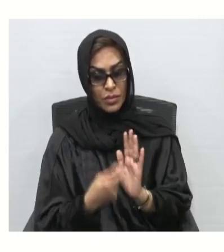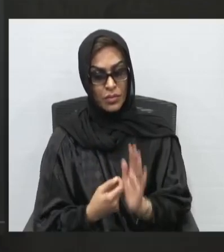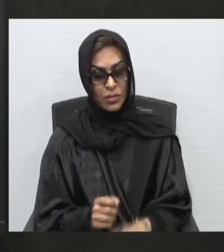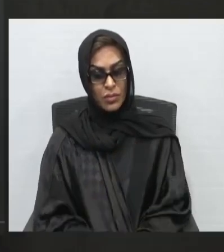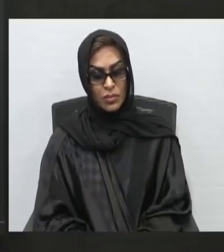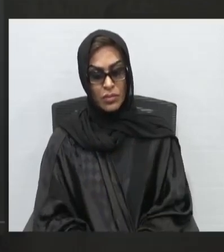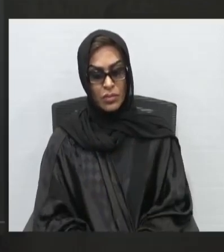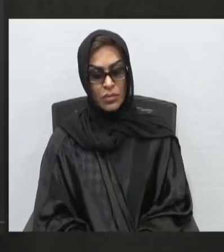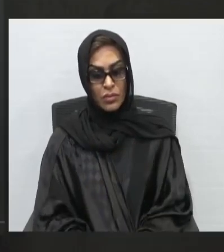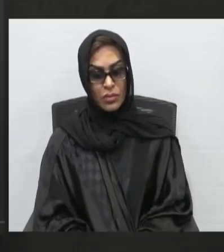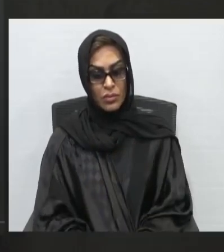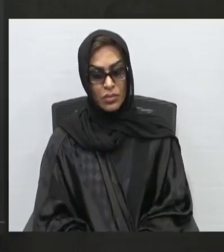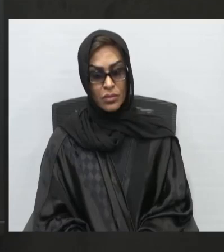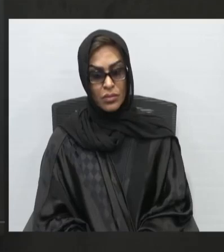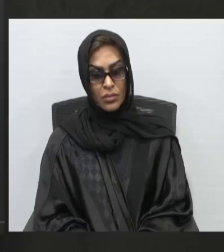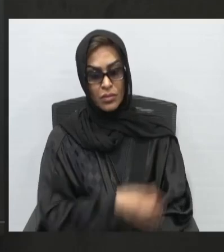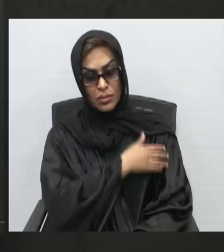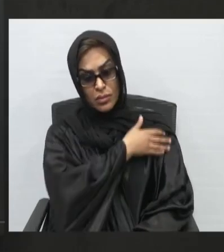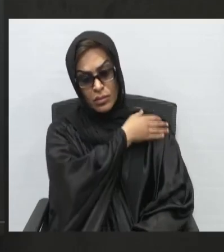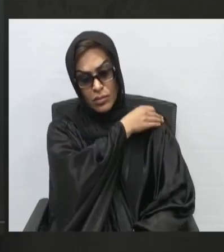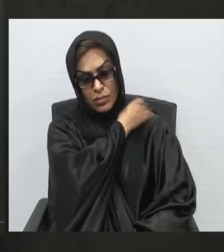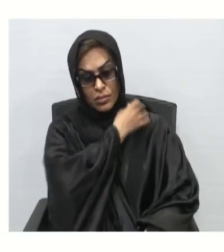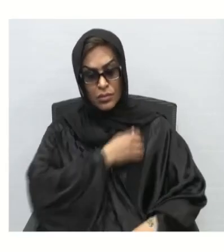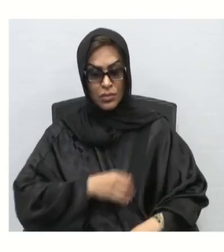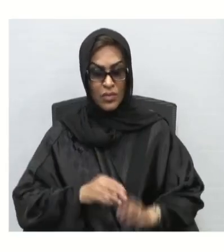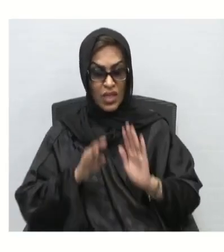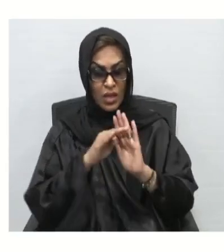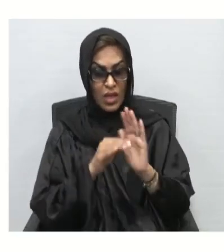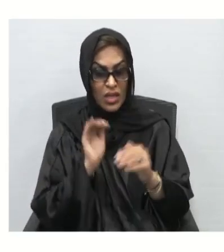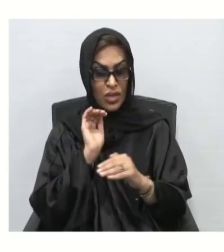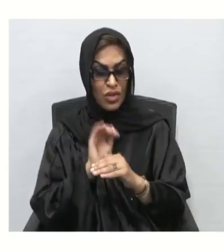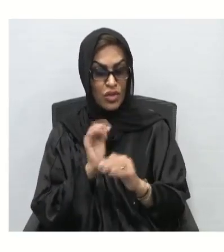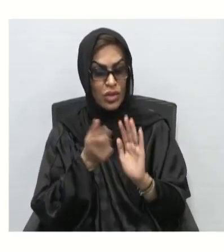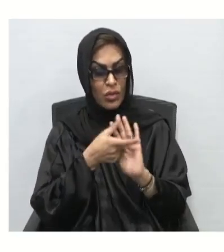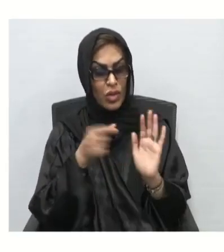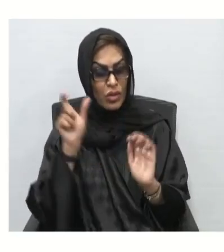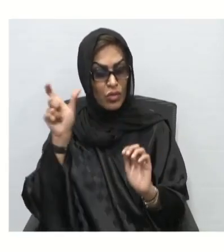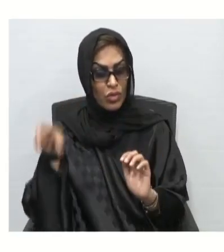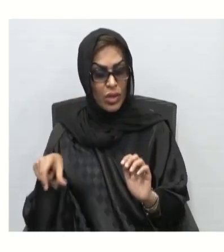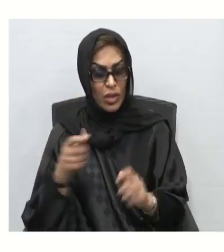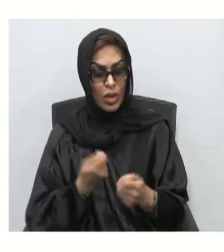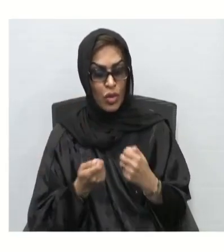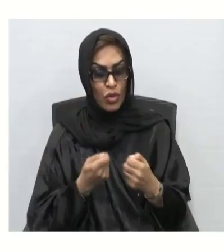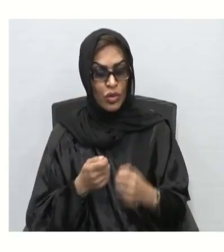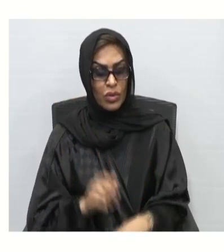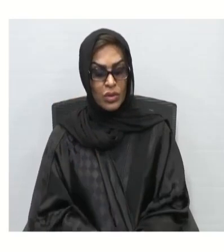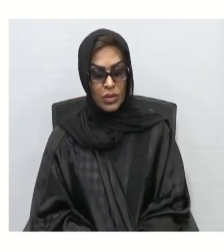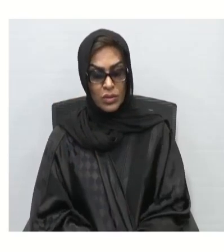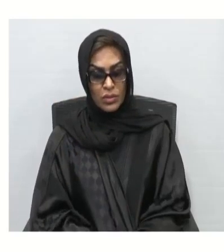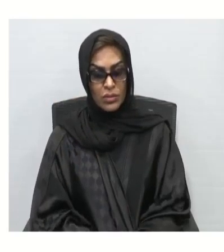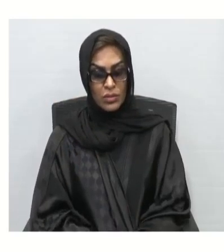باستشاره احد والديك لوضع نصائح توعويه للمستهلك الالكتروني منها